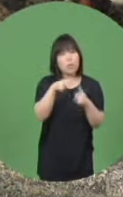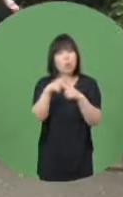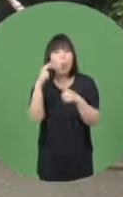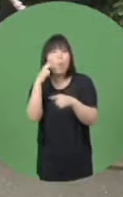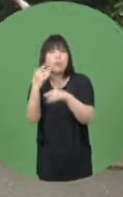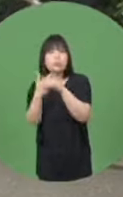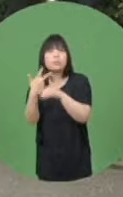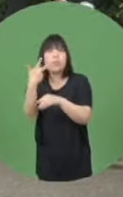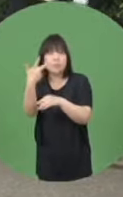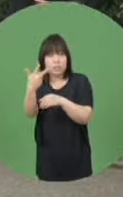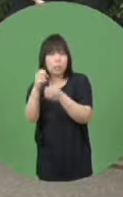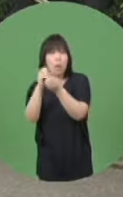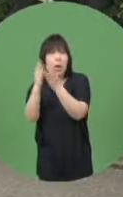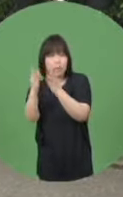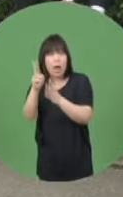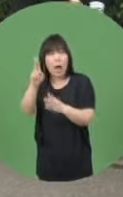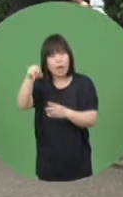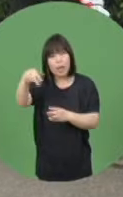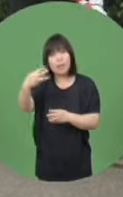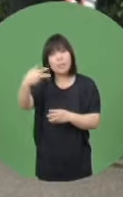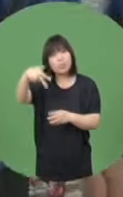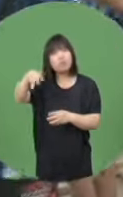島市の花花水木です。